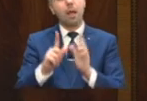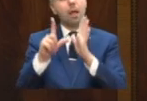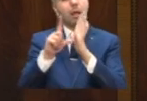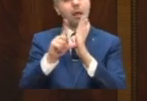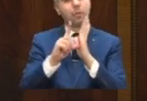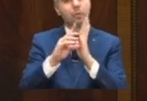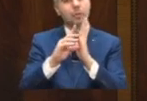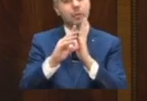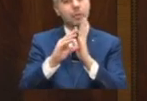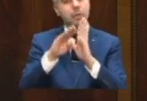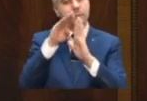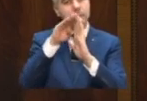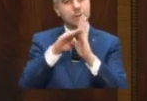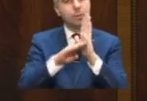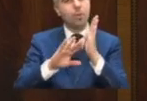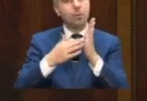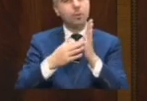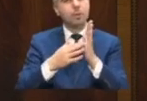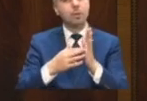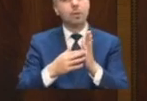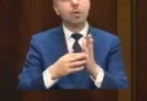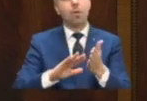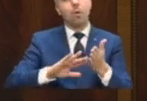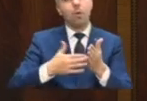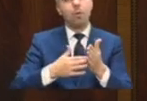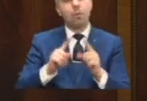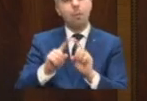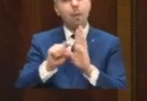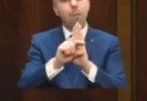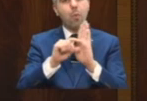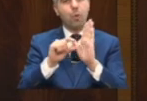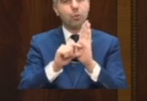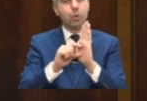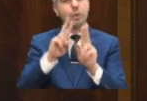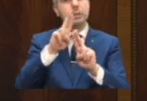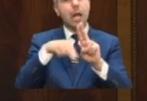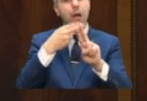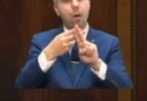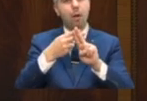الداخلي، تعقيب النواب يجب أن يكون في الموضوع ديال جواب السيد الوزير.